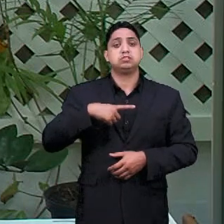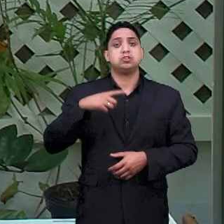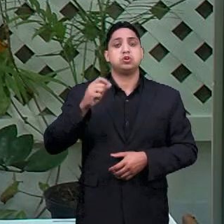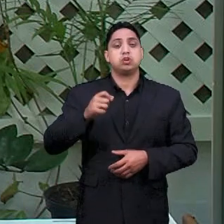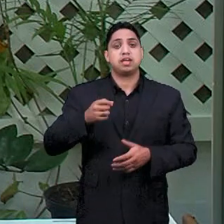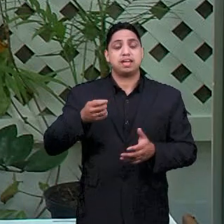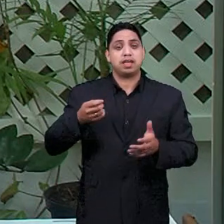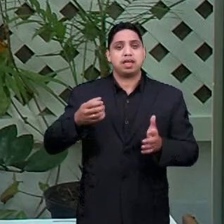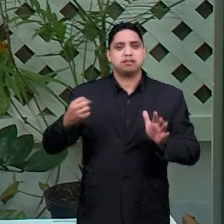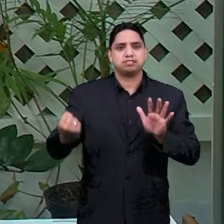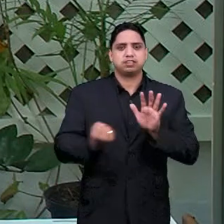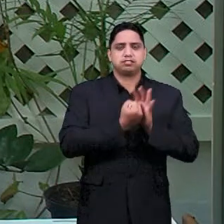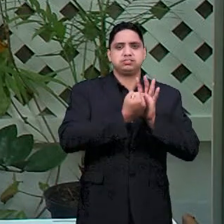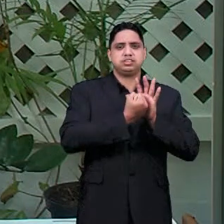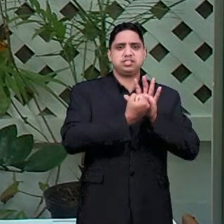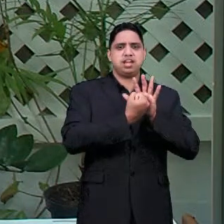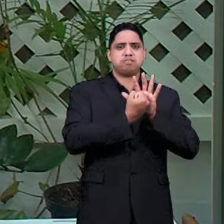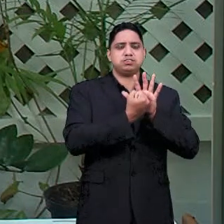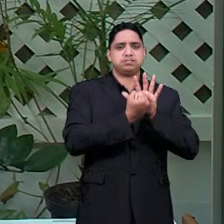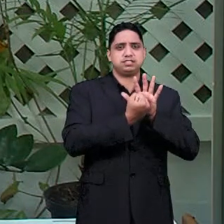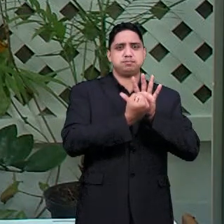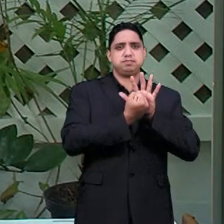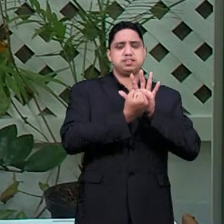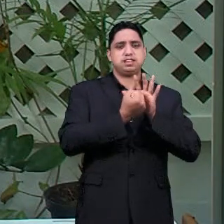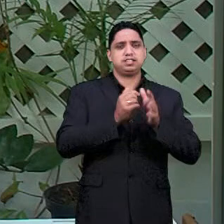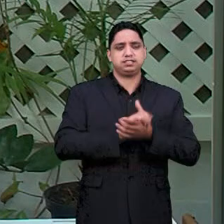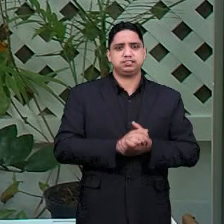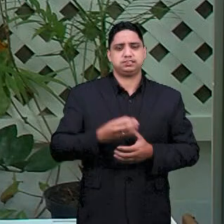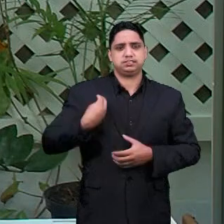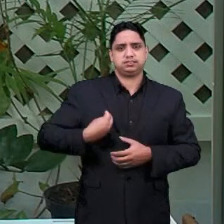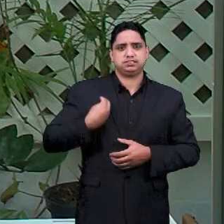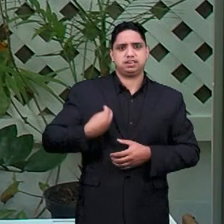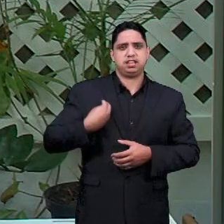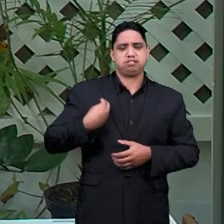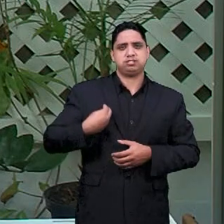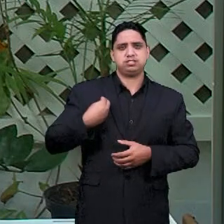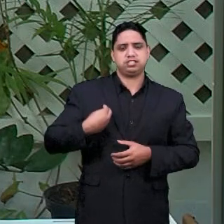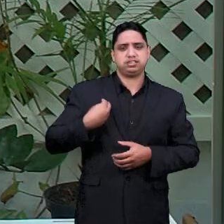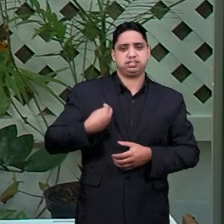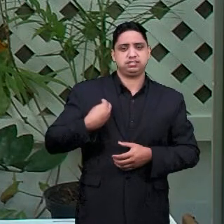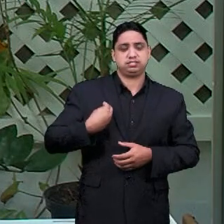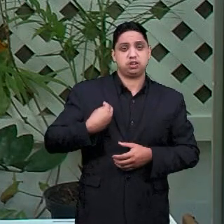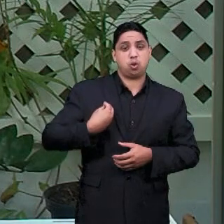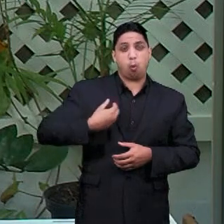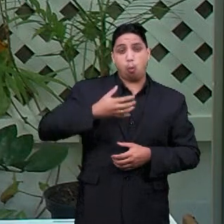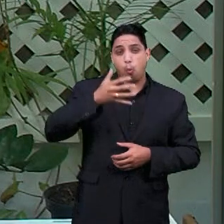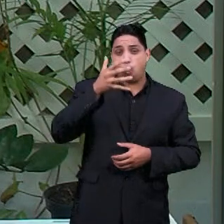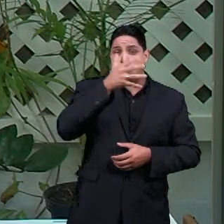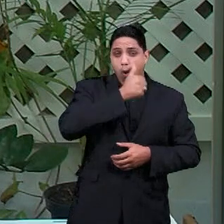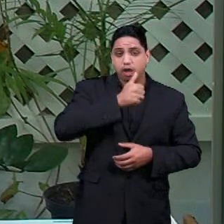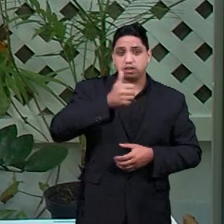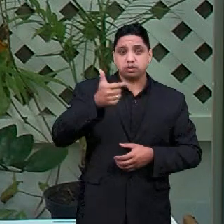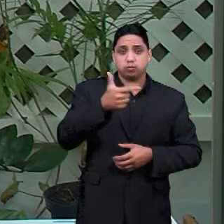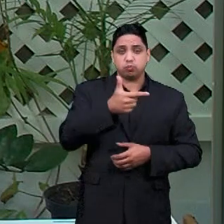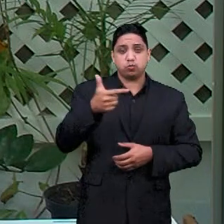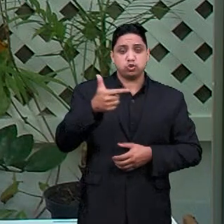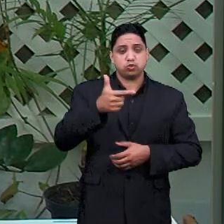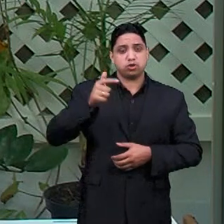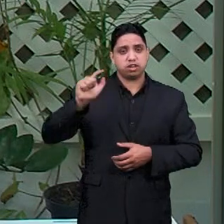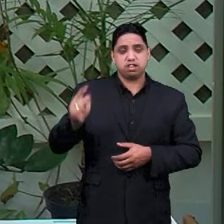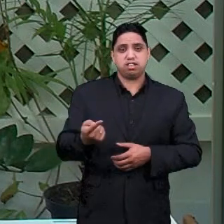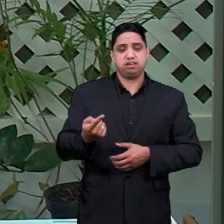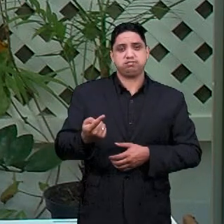donc très importante de participation, un record. Nous sommes arrivés à presque 22